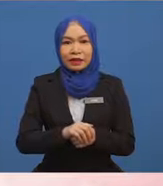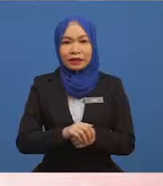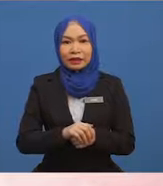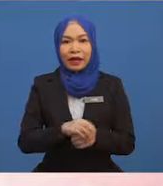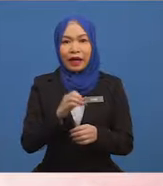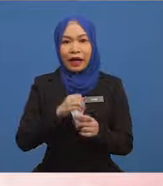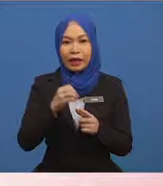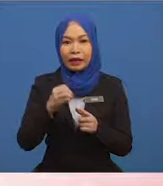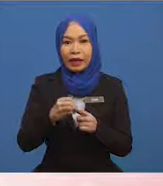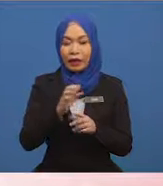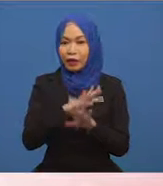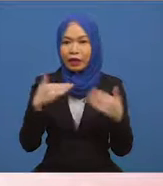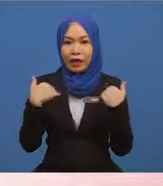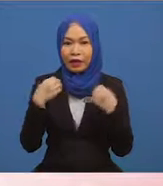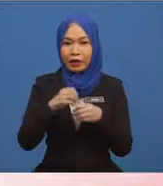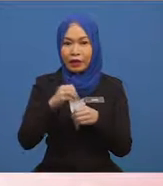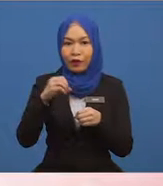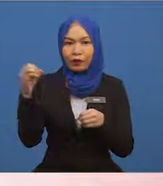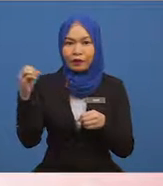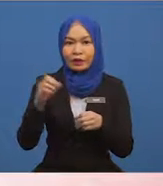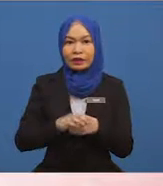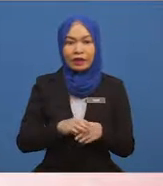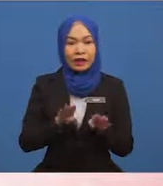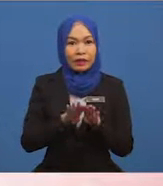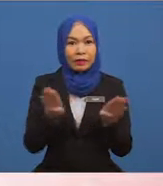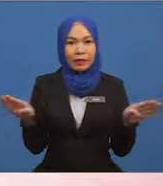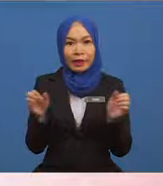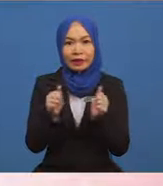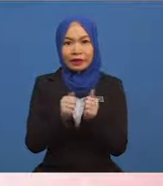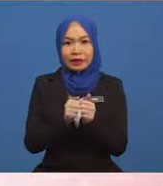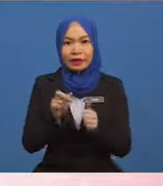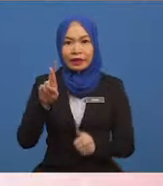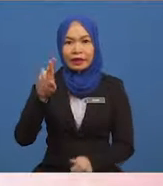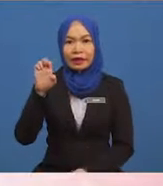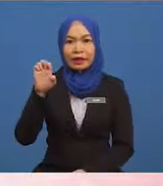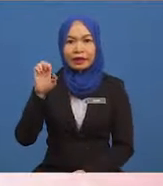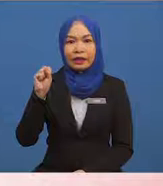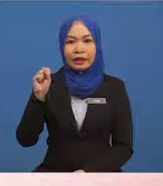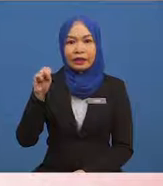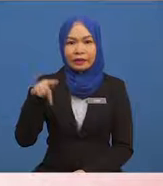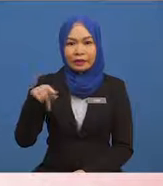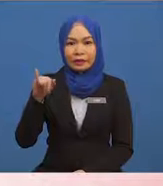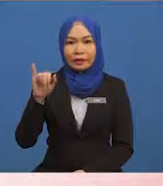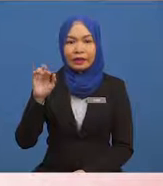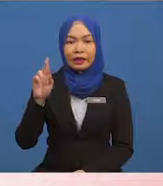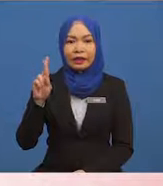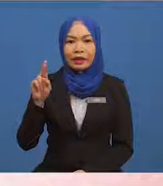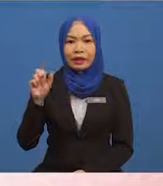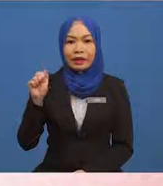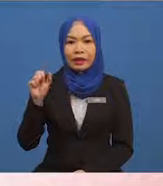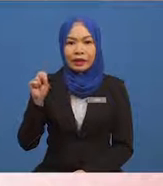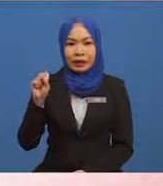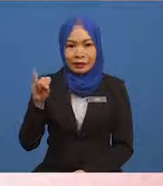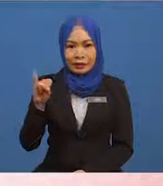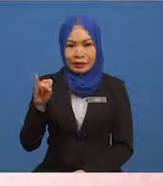Fermentasi berbeza daripada respirasi aerob dalam laluan metabolik